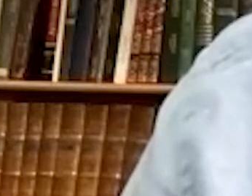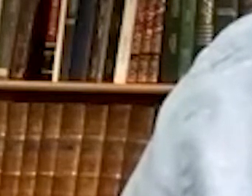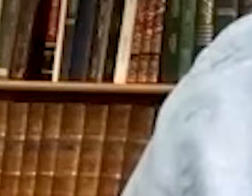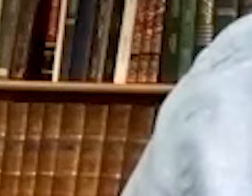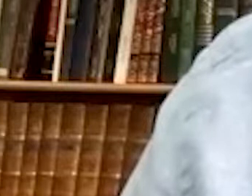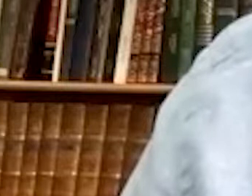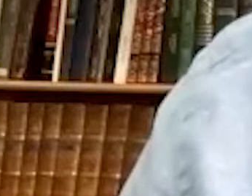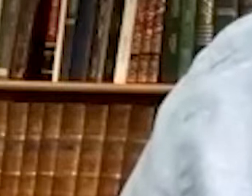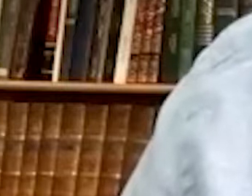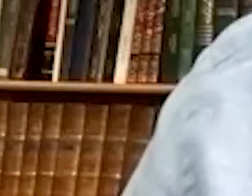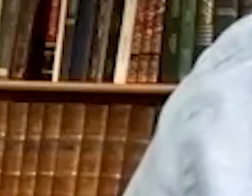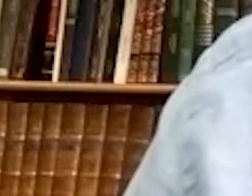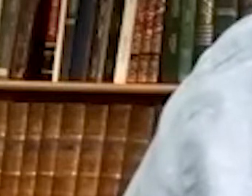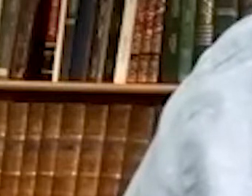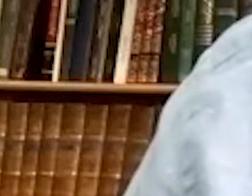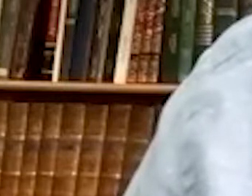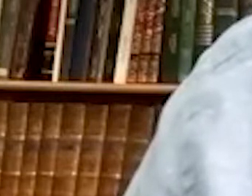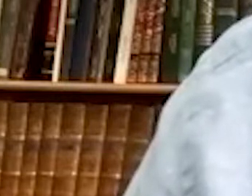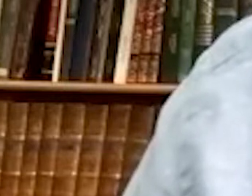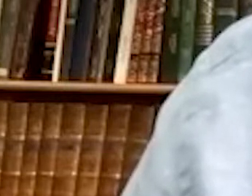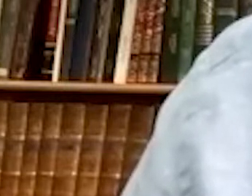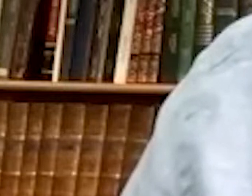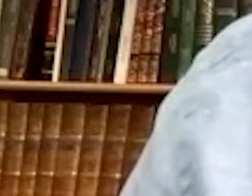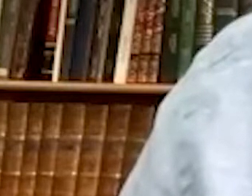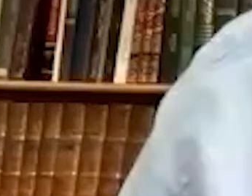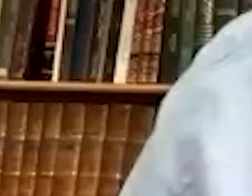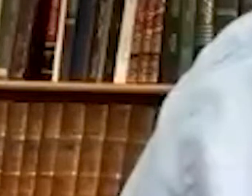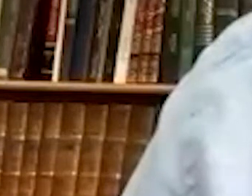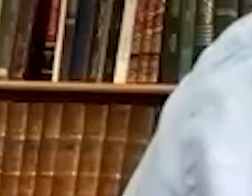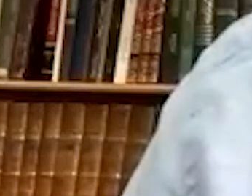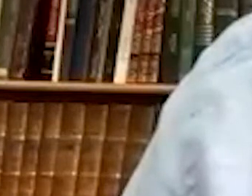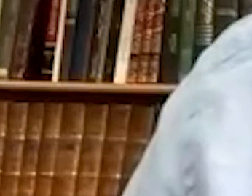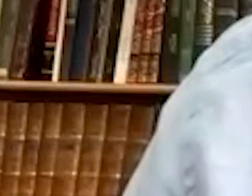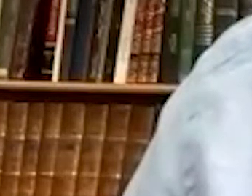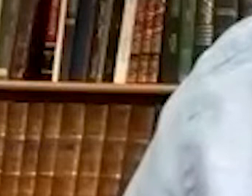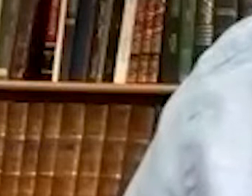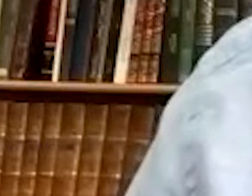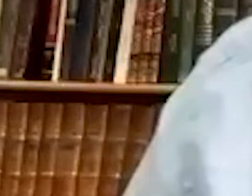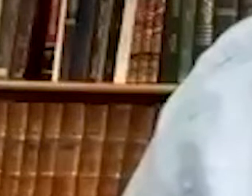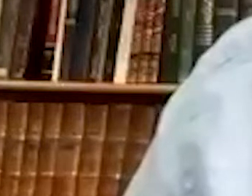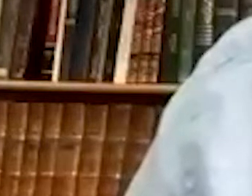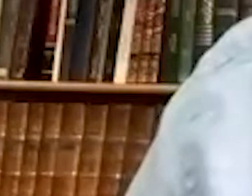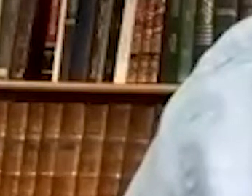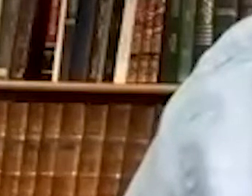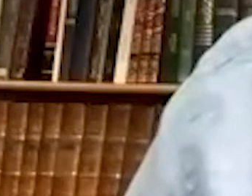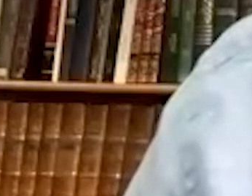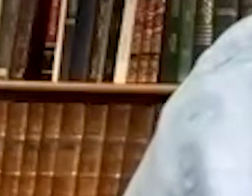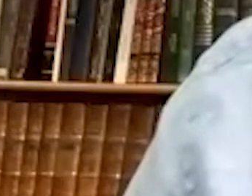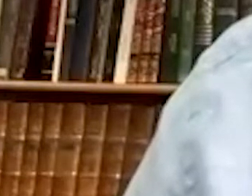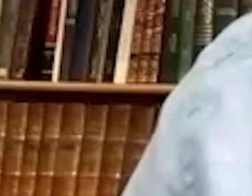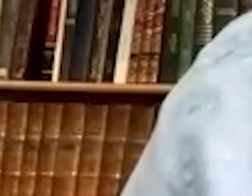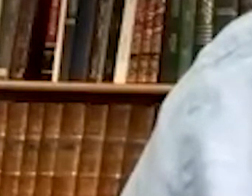الصراط المستقيم صراط الذين أنعمت عليهم غير المغضوب عليهم ولا الضالين